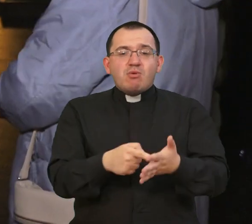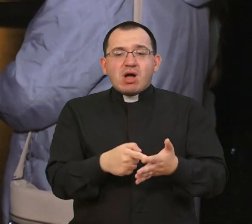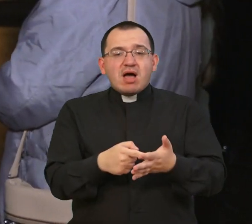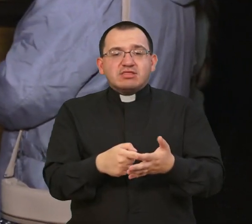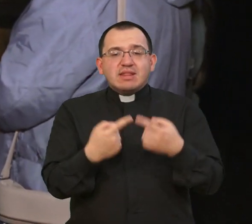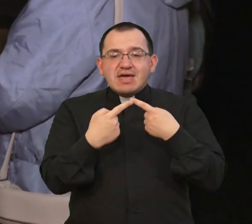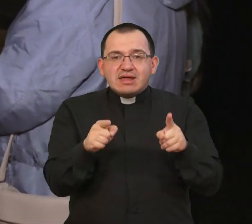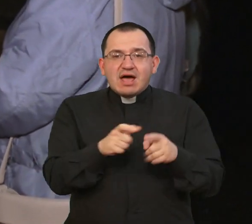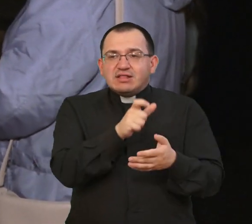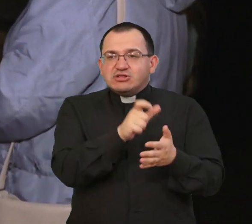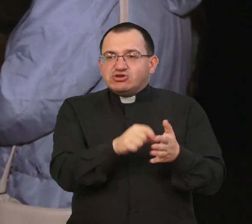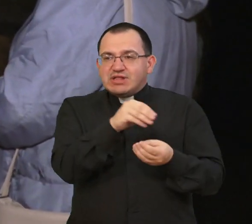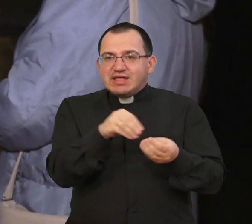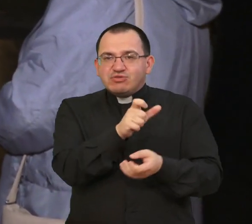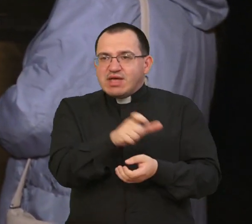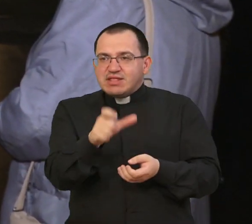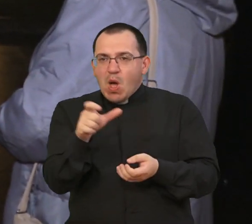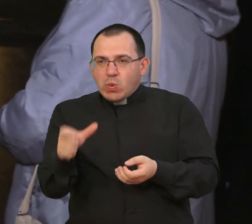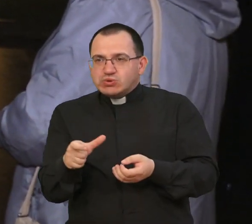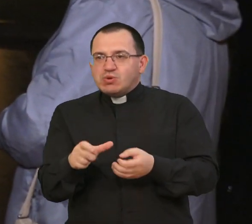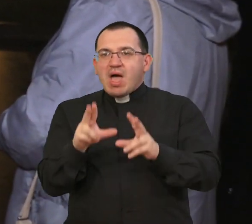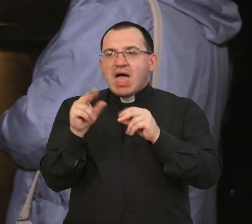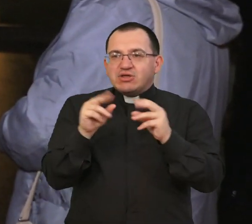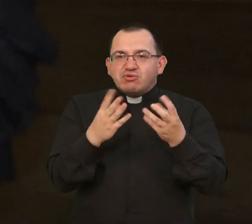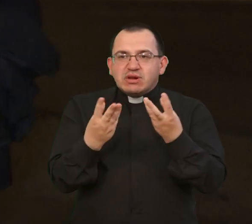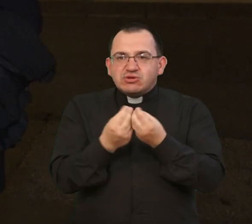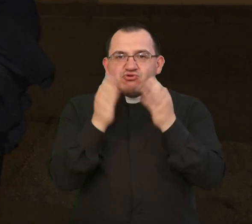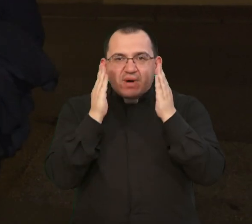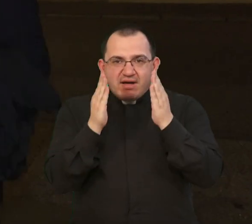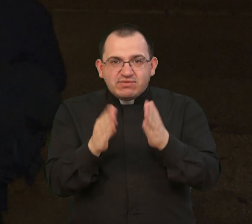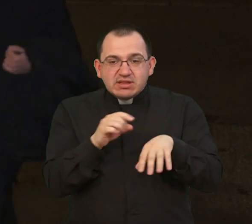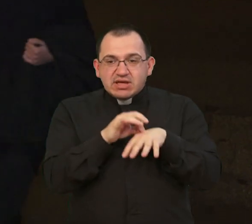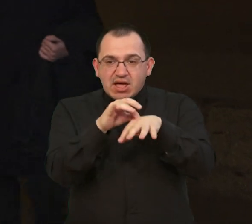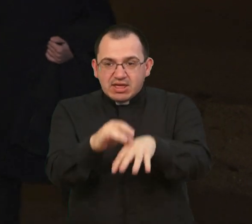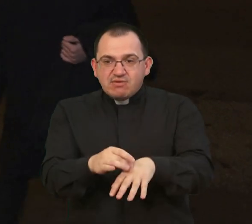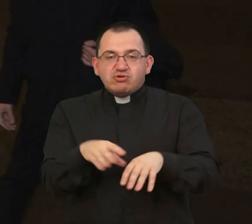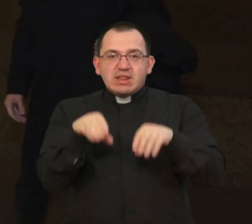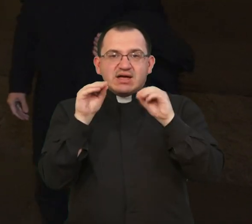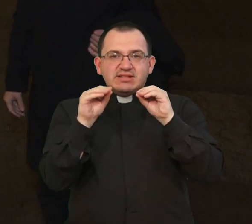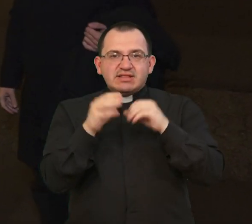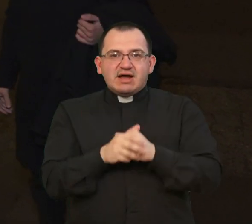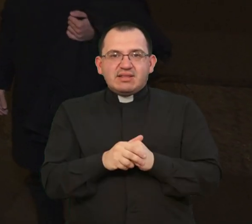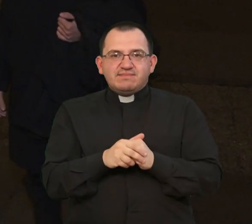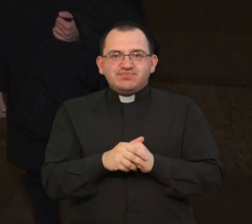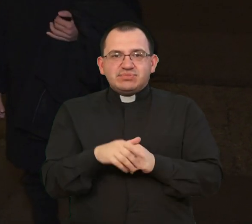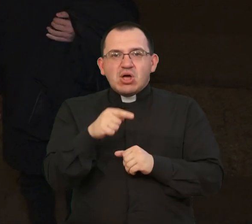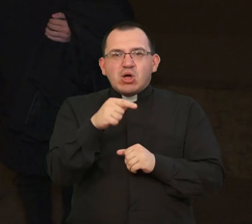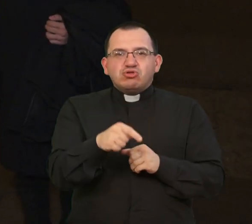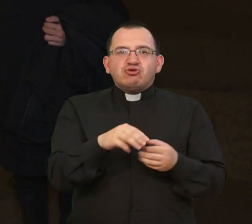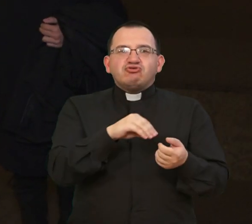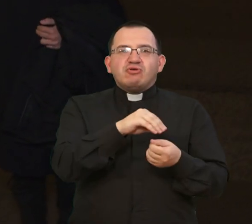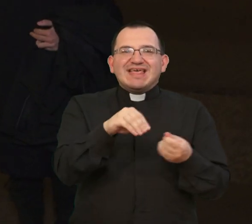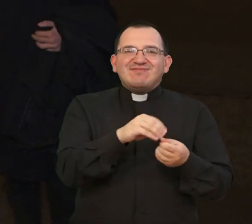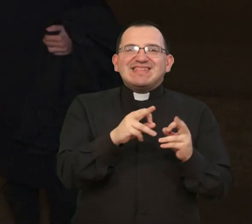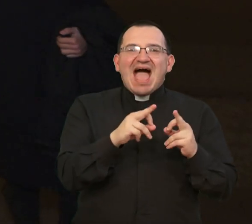likove svetaca, razgovarali s vjernicima te ih uvodili u katedralu na slavlje. Bili su to sveta